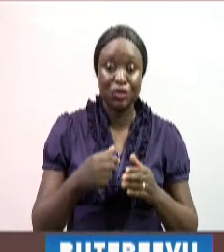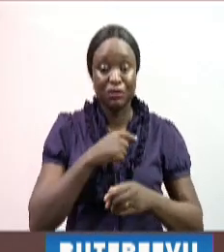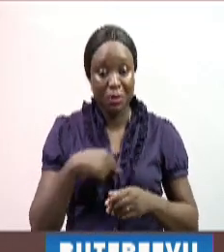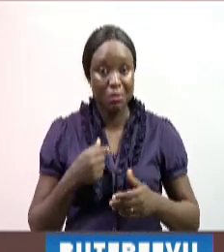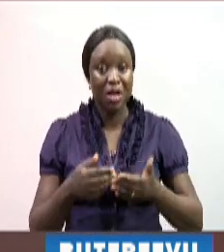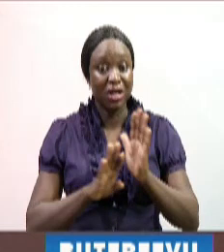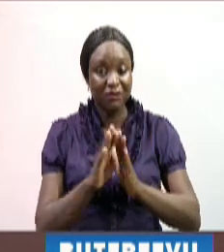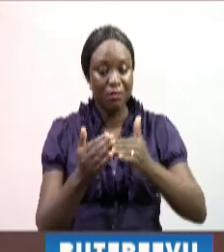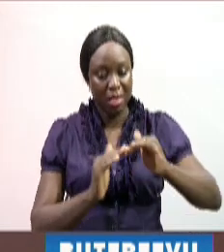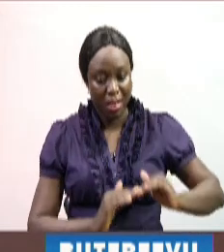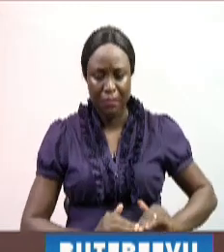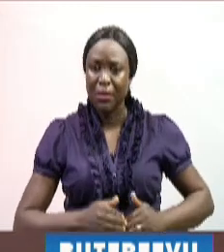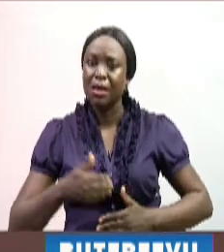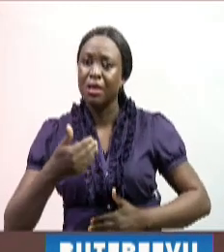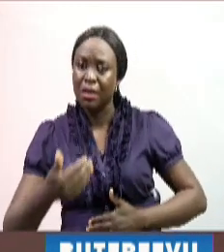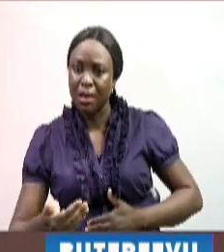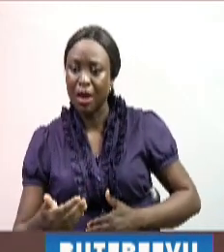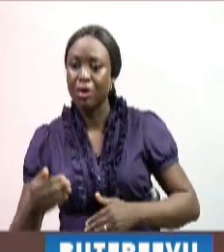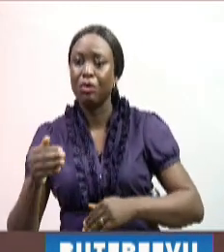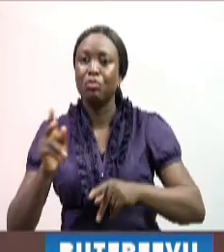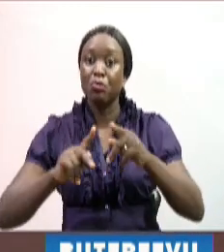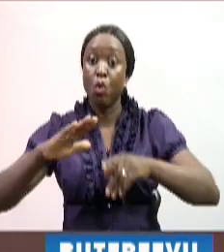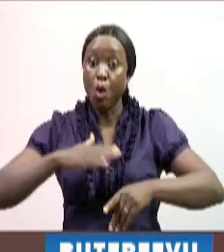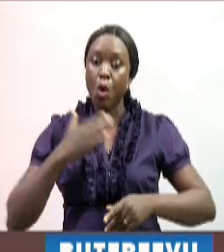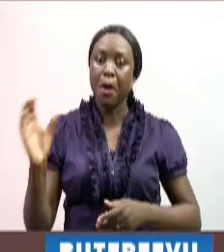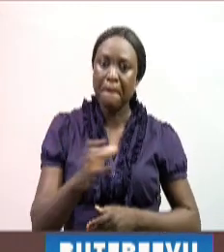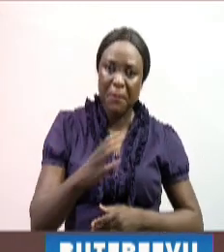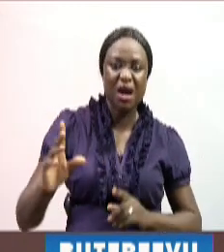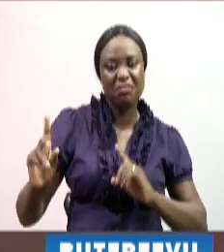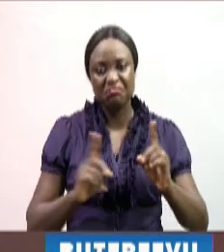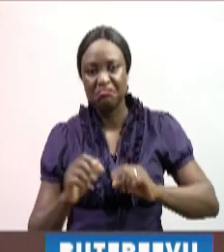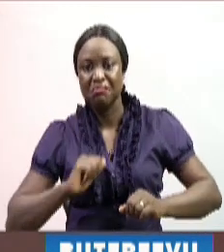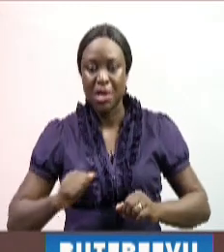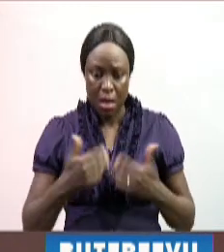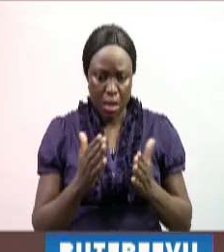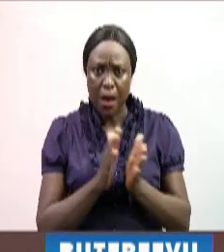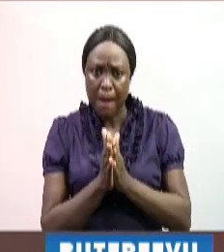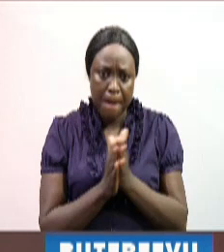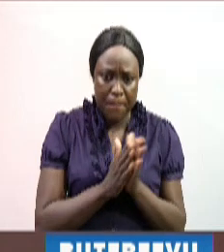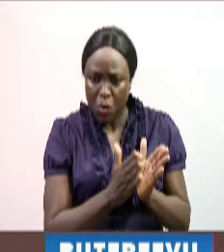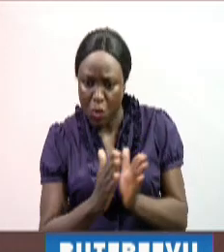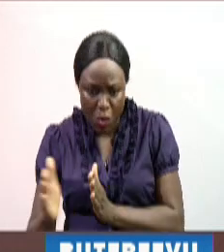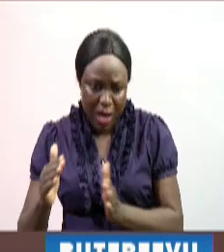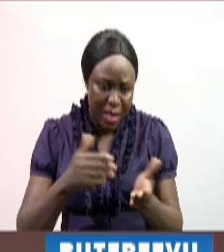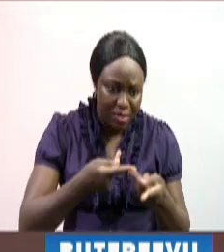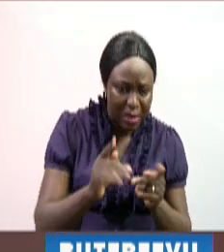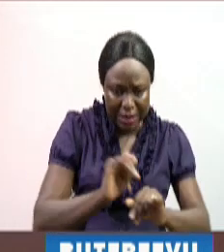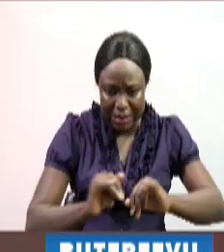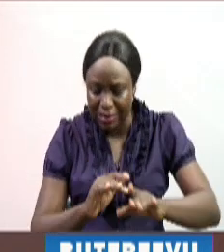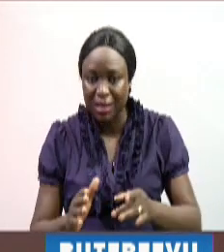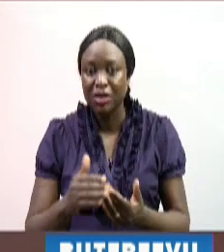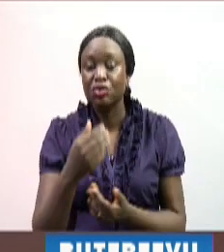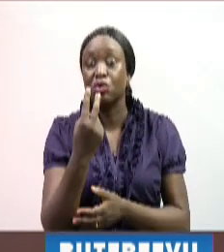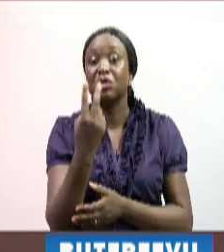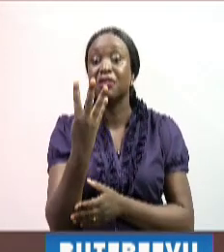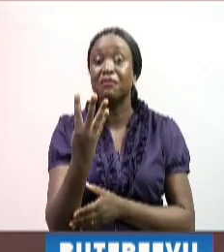ebbali ne tweyongerayo bannannyini bifo ebisanyukirwamu n'ebbaala bali mu keeterekerero ka kutereeza bifo byabwe olunaku z'omwezi 24 omukulembeze